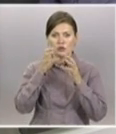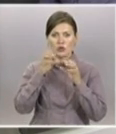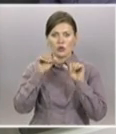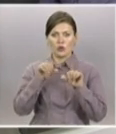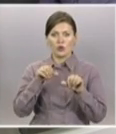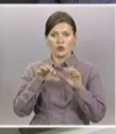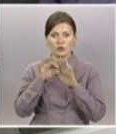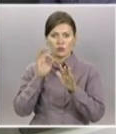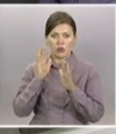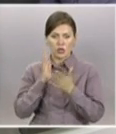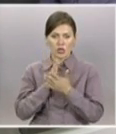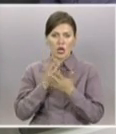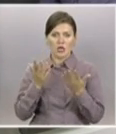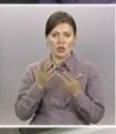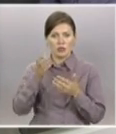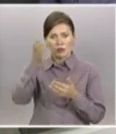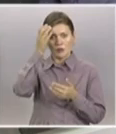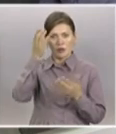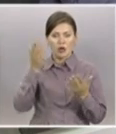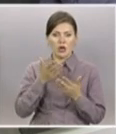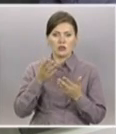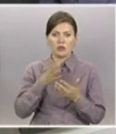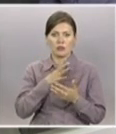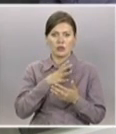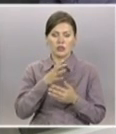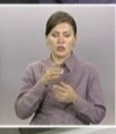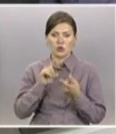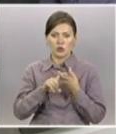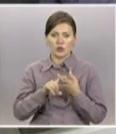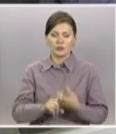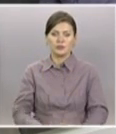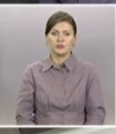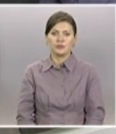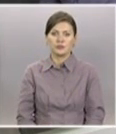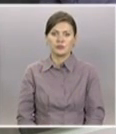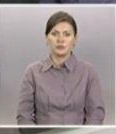құқылы таңдауға, қандай білім, қандай дінге сәйкес болуына.